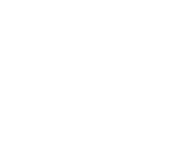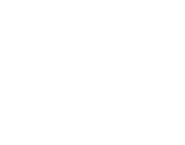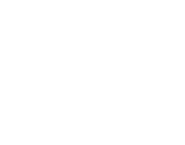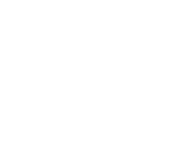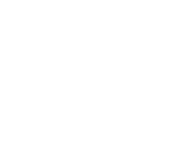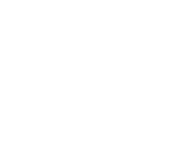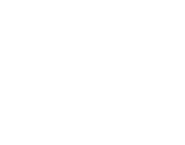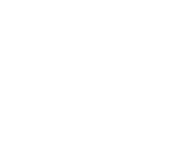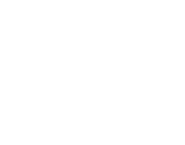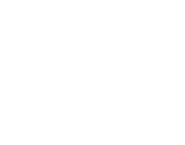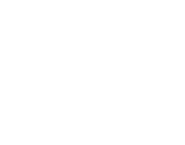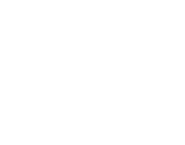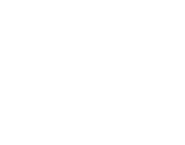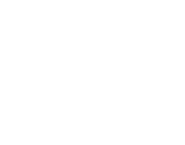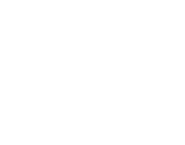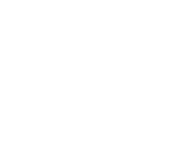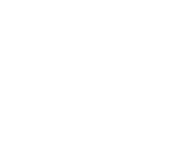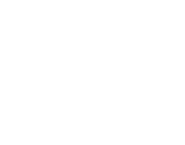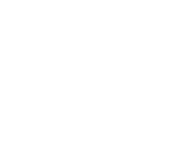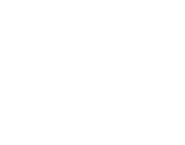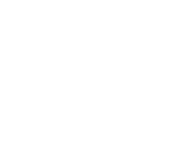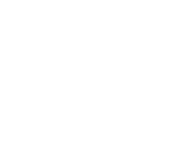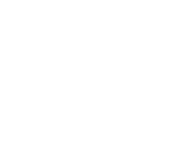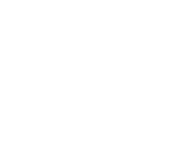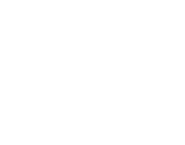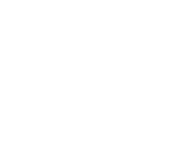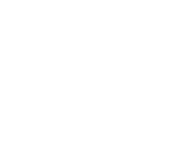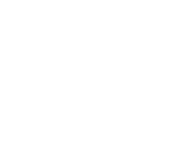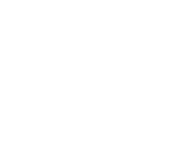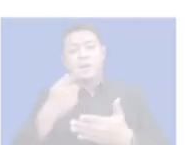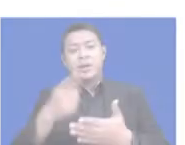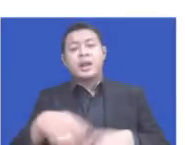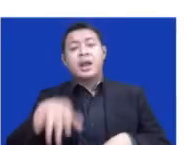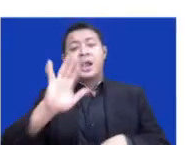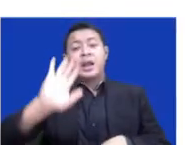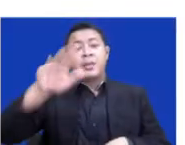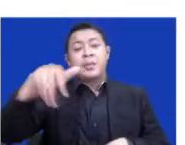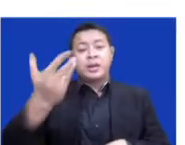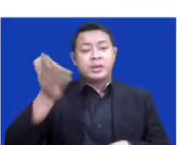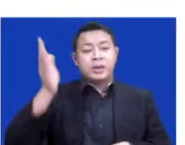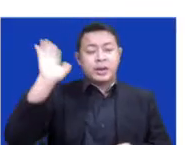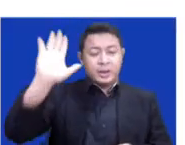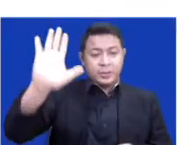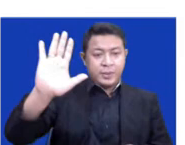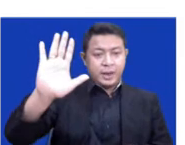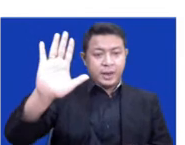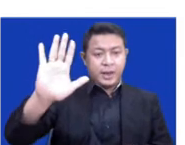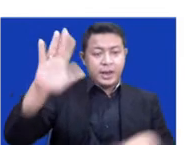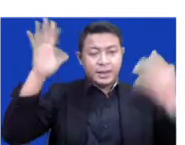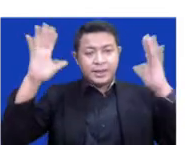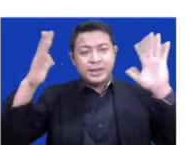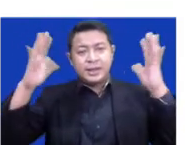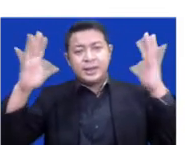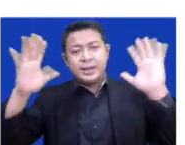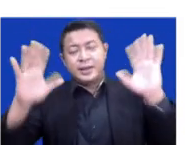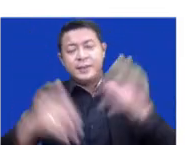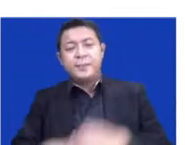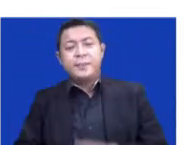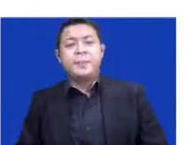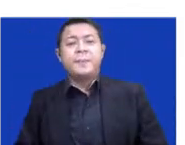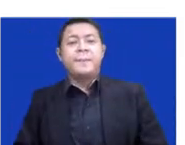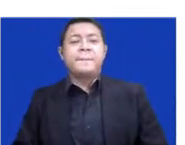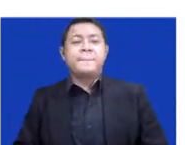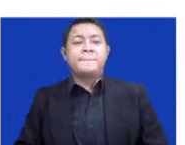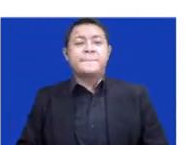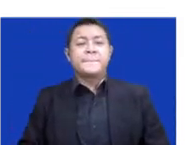bisa mengetahui informasi dan update terbaru mengenai program ini selama 5 tahun ke depan. Kita akan